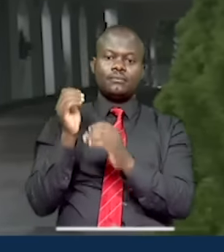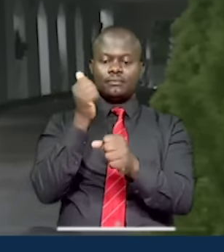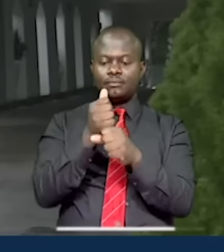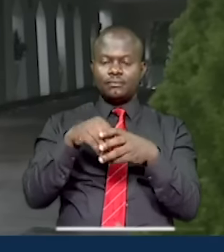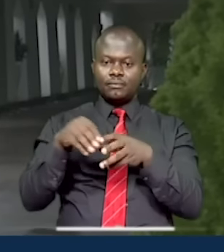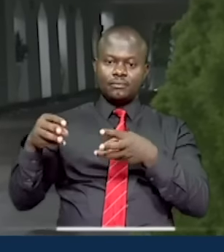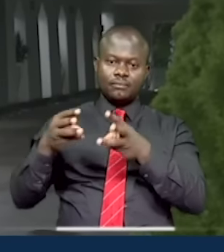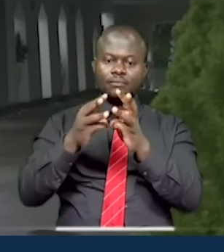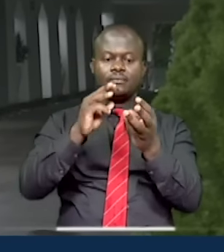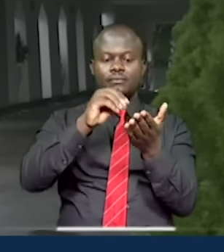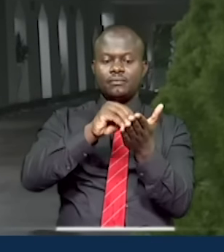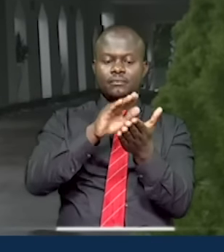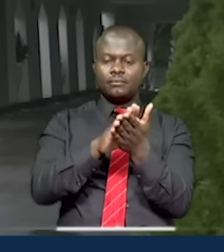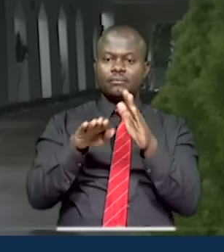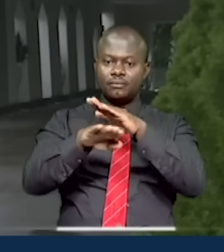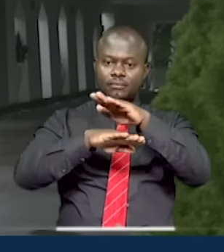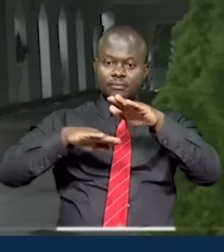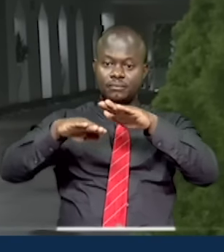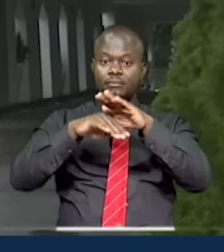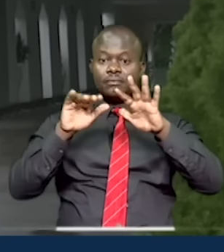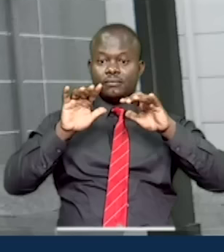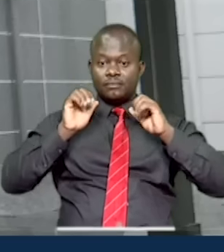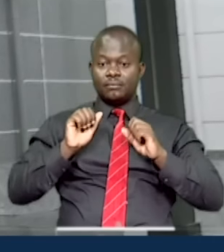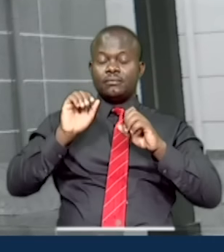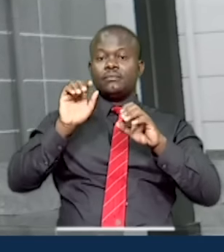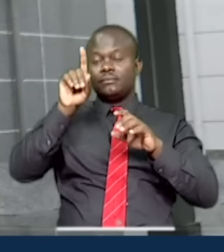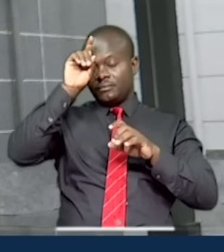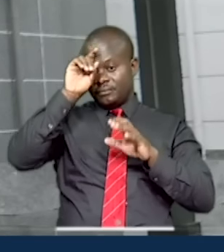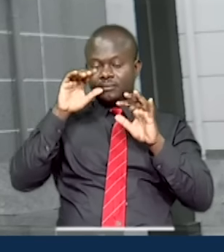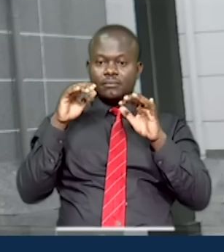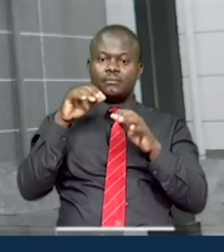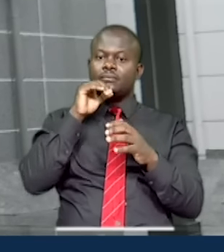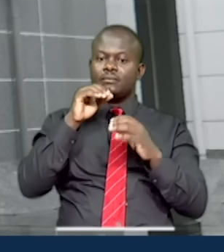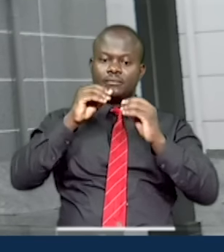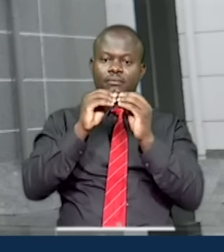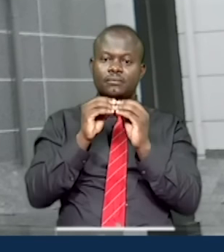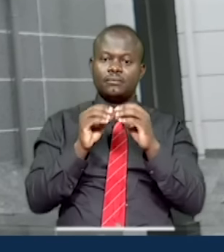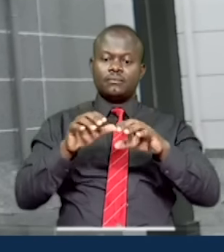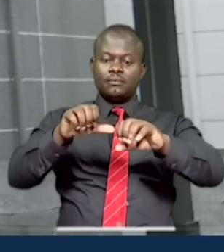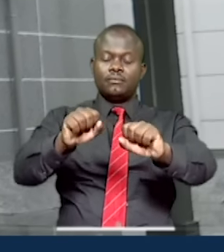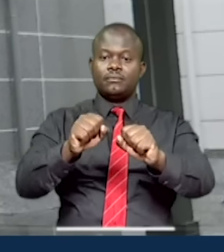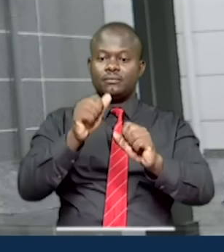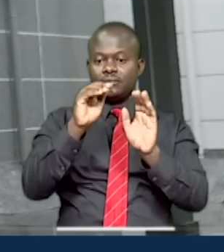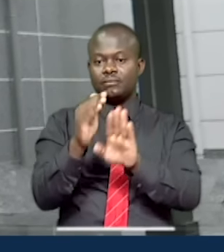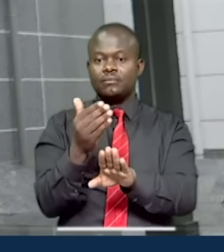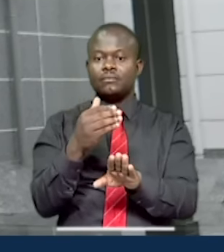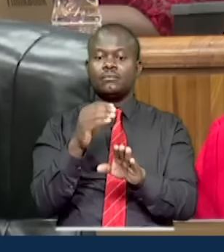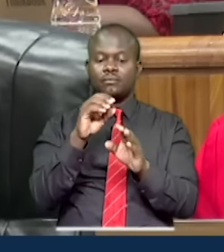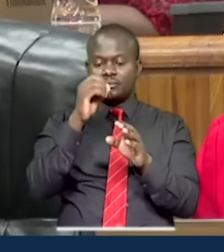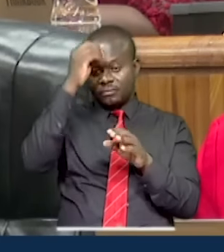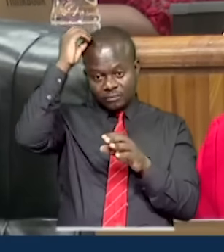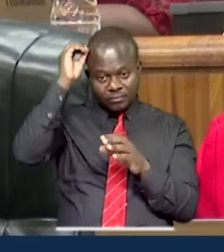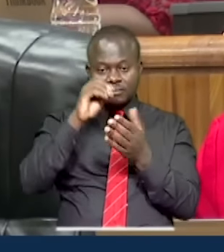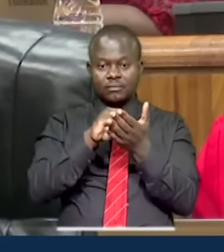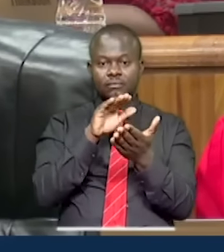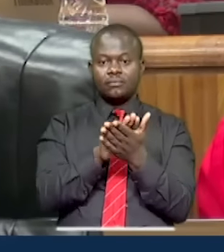buryo bw'inyandiko mpamo hagamijwe kwirinda impaka bitewe no kutemeranywa hagati y'abazungura abanyakwigendera kumwimere w'inyandiko bwite